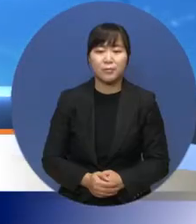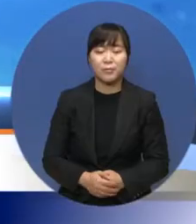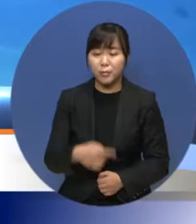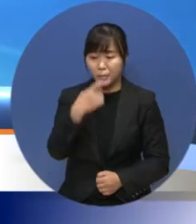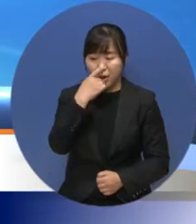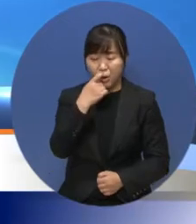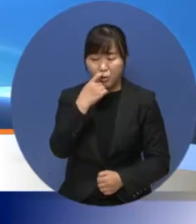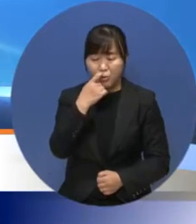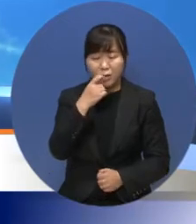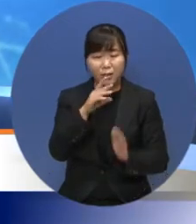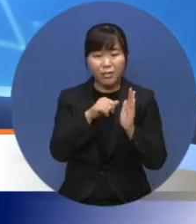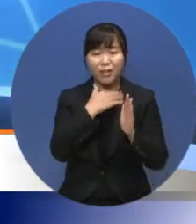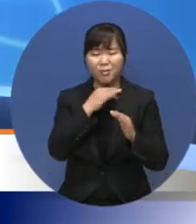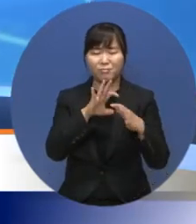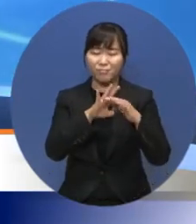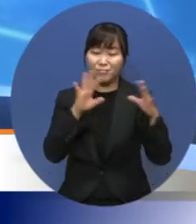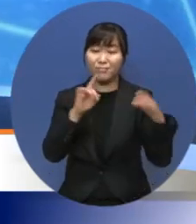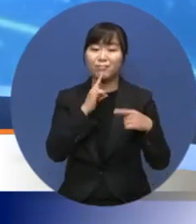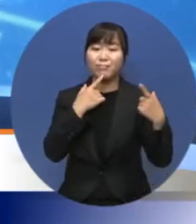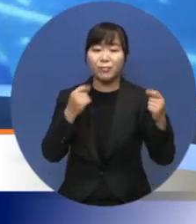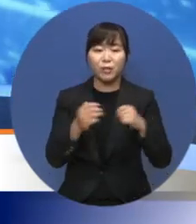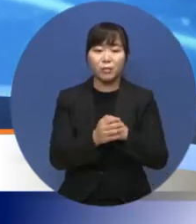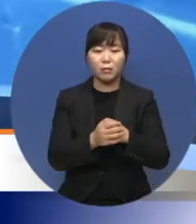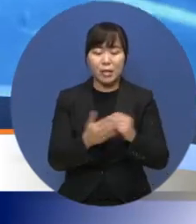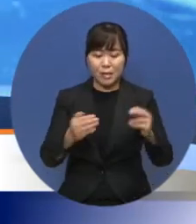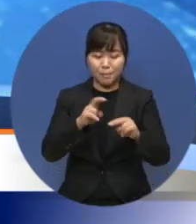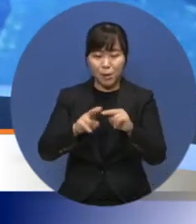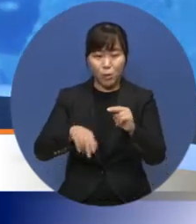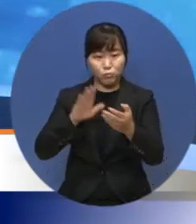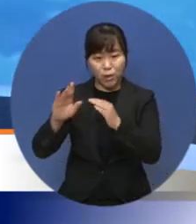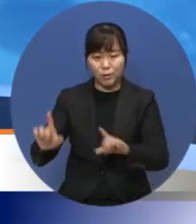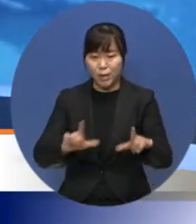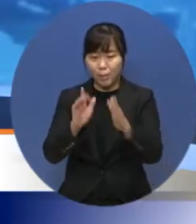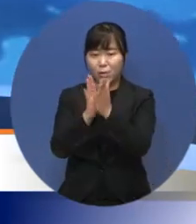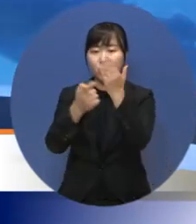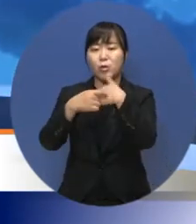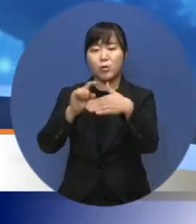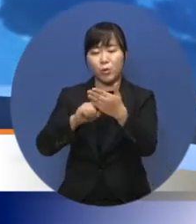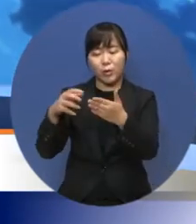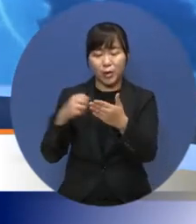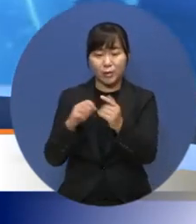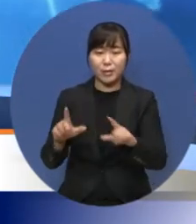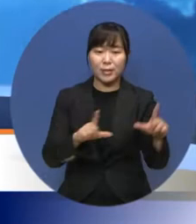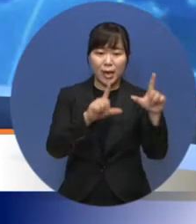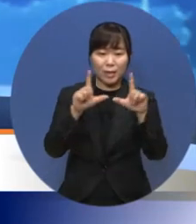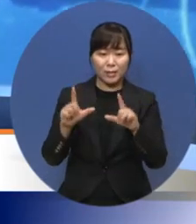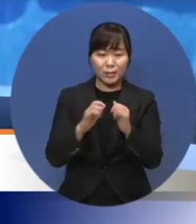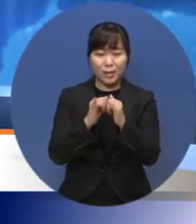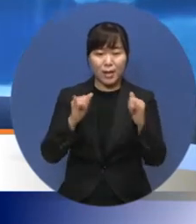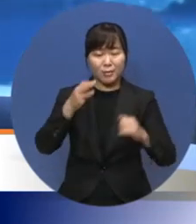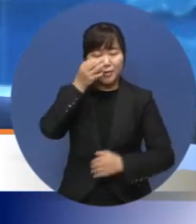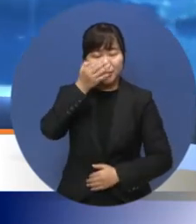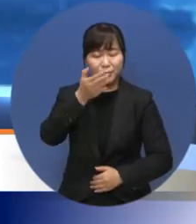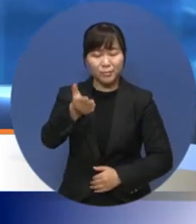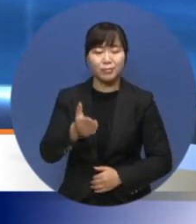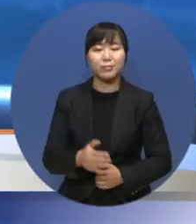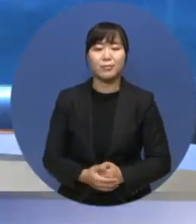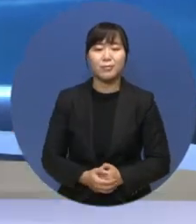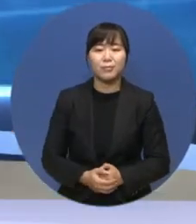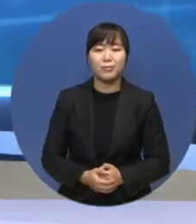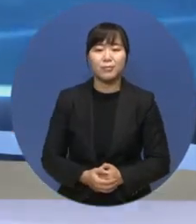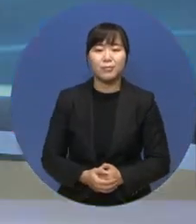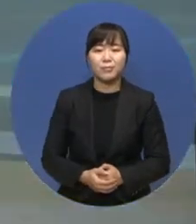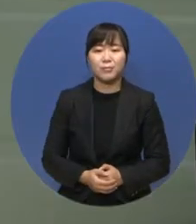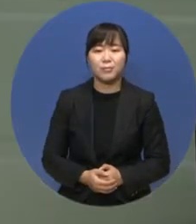배움에는 나이가 없다고 하죠. 퇴직 후의 삶을 배움의 열정으로 채우는 이들을 김민재 기자가 만나봤습니다.